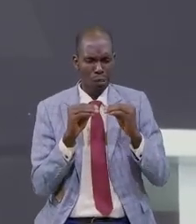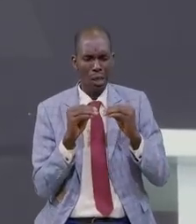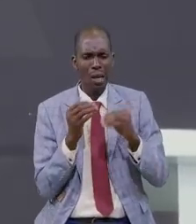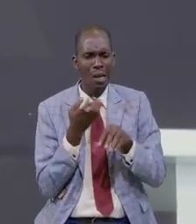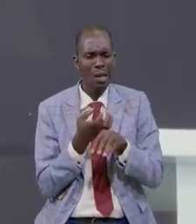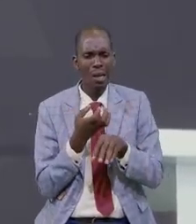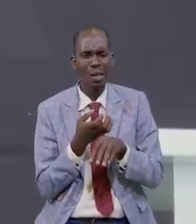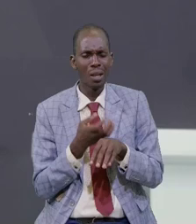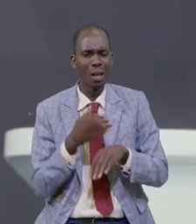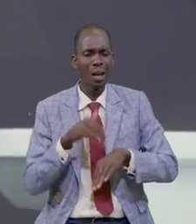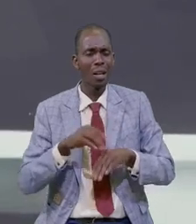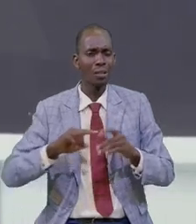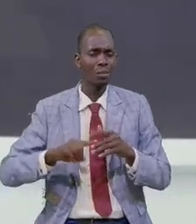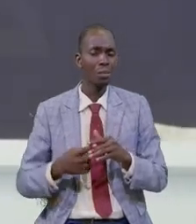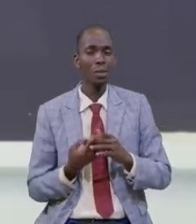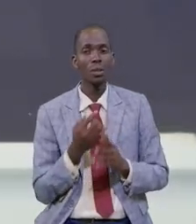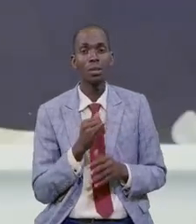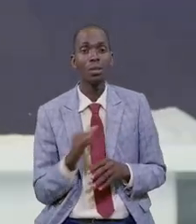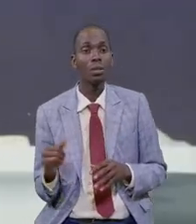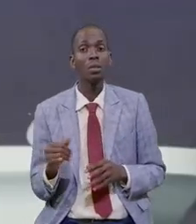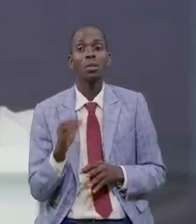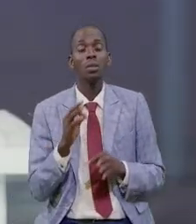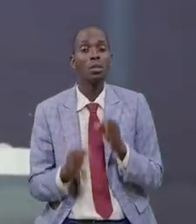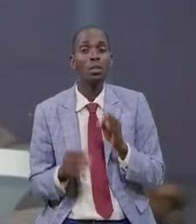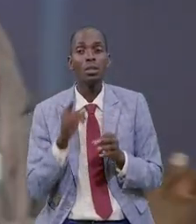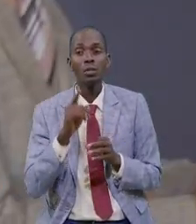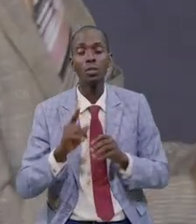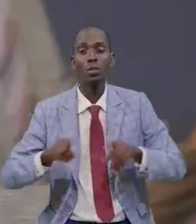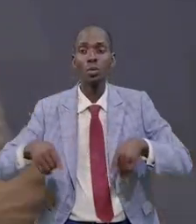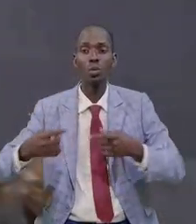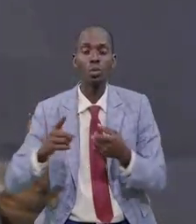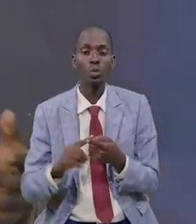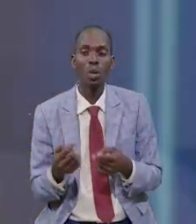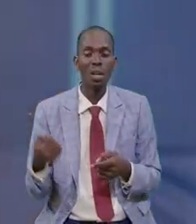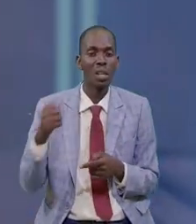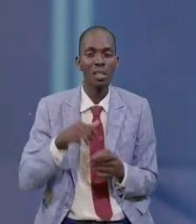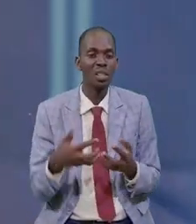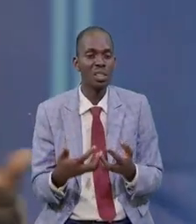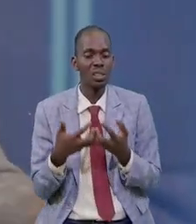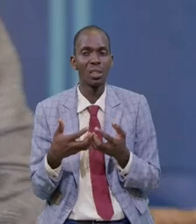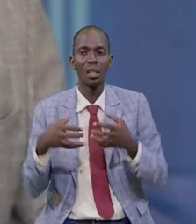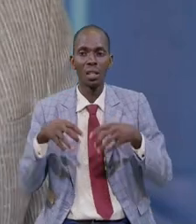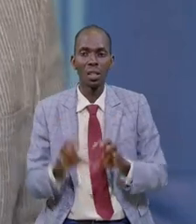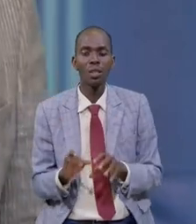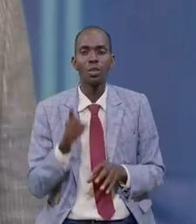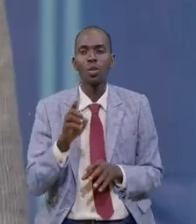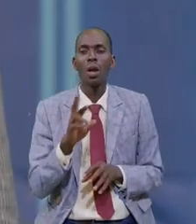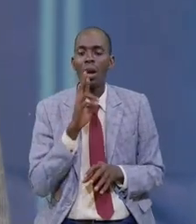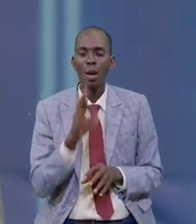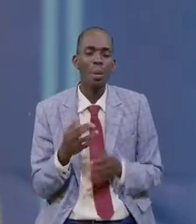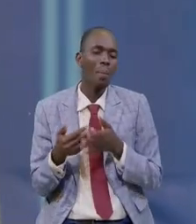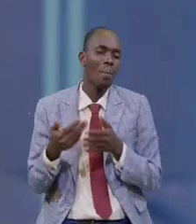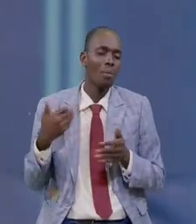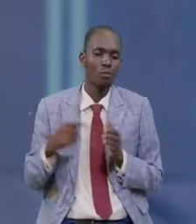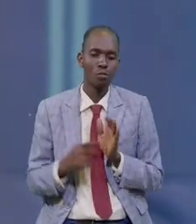te montre quelque chose même avant que tu n'ailles dans une école d'ingéerie tu démontres déjà les